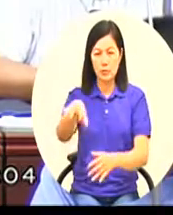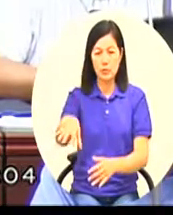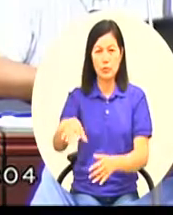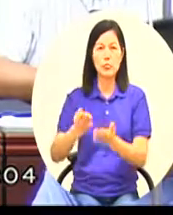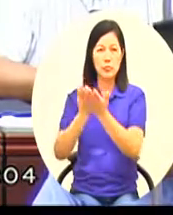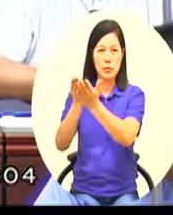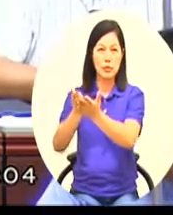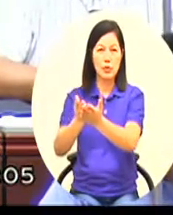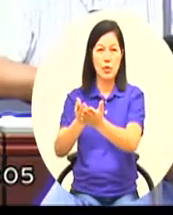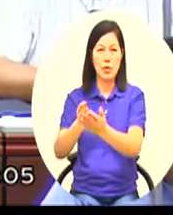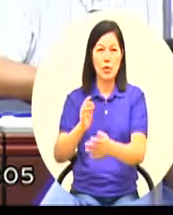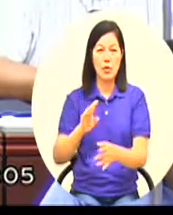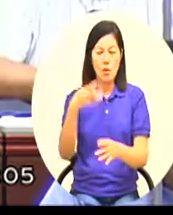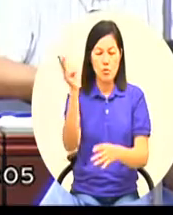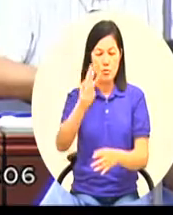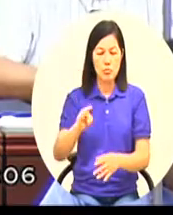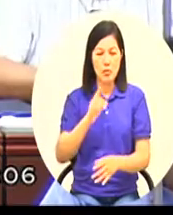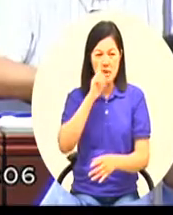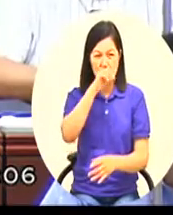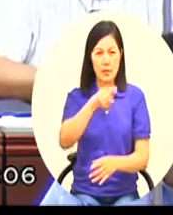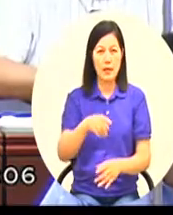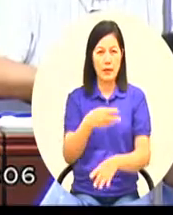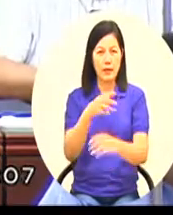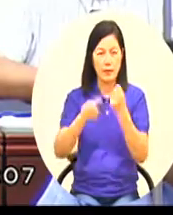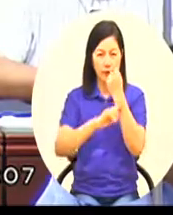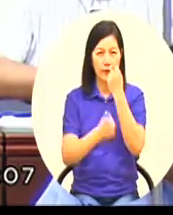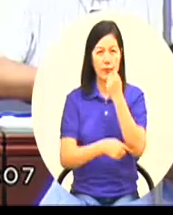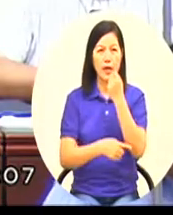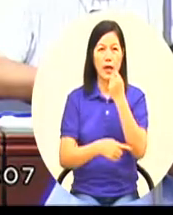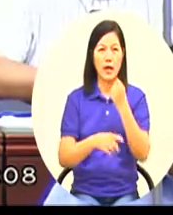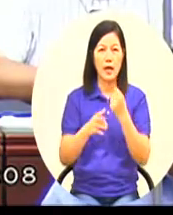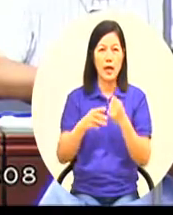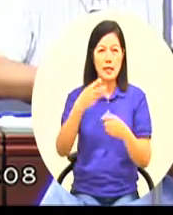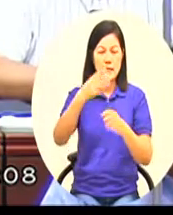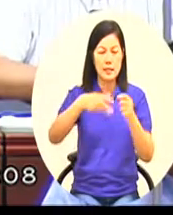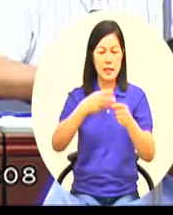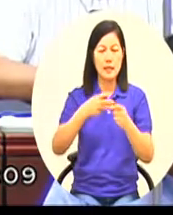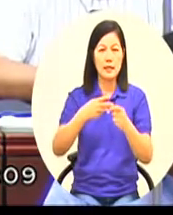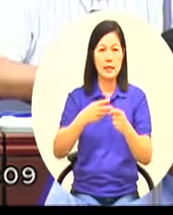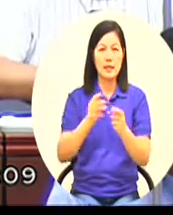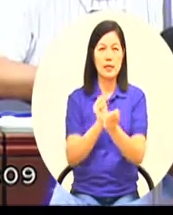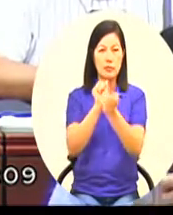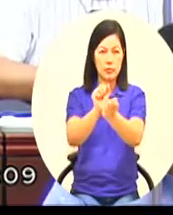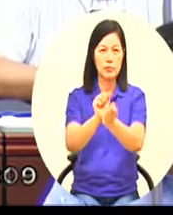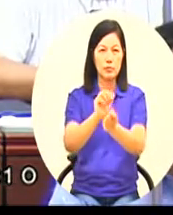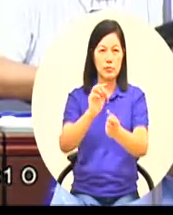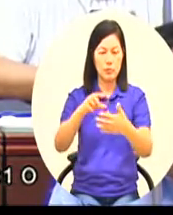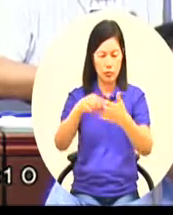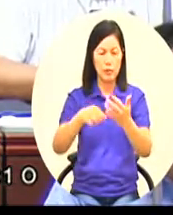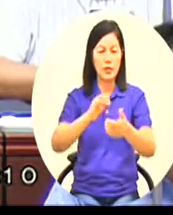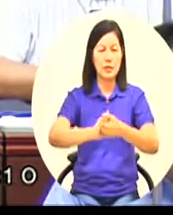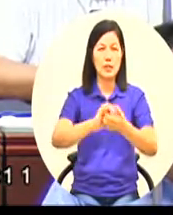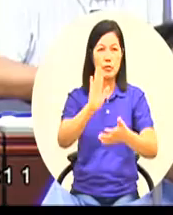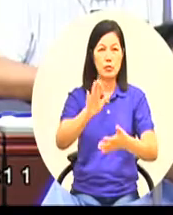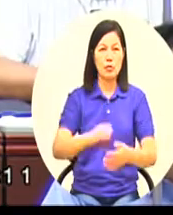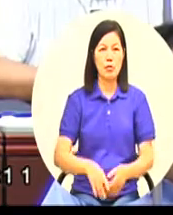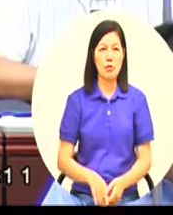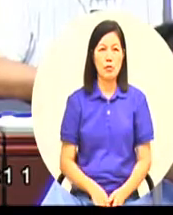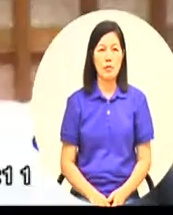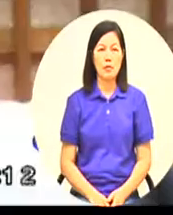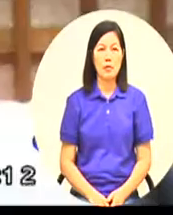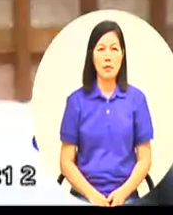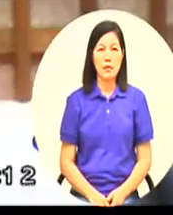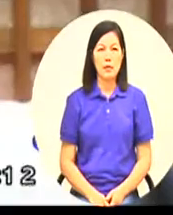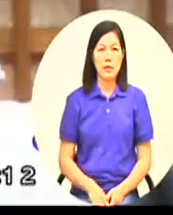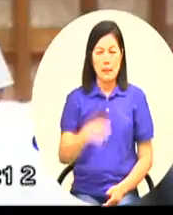水务法34条的规定，那边有3年以下有期徒刑的一个规范。 那个司法在司法嘛，那我们行政